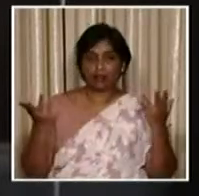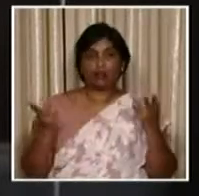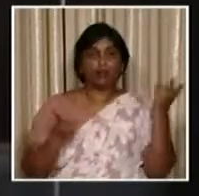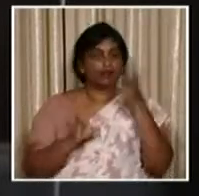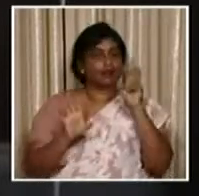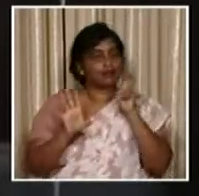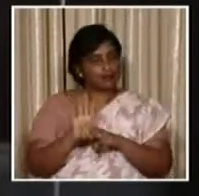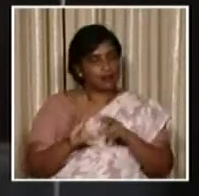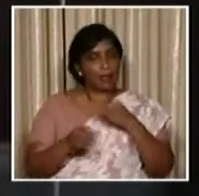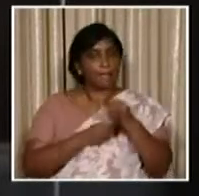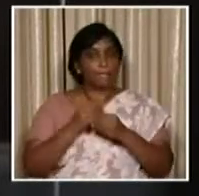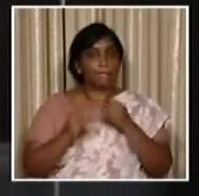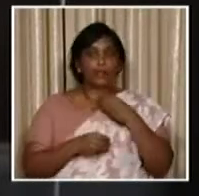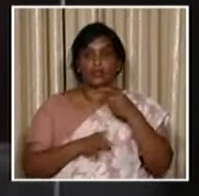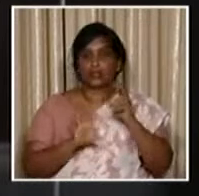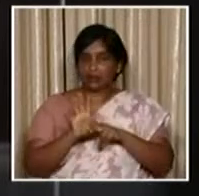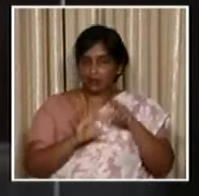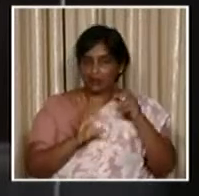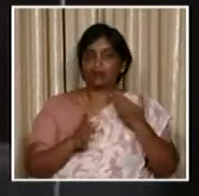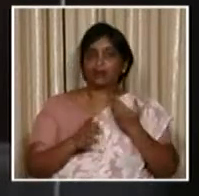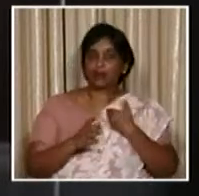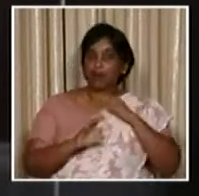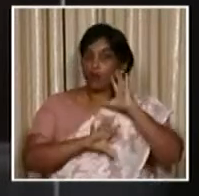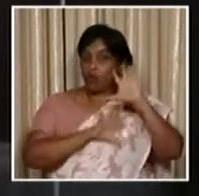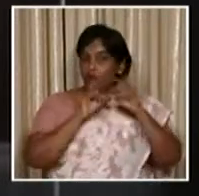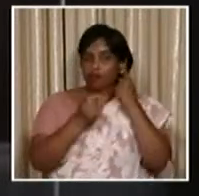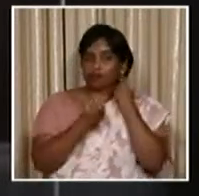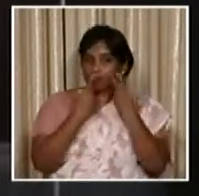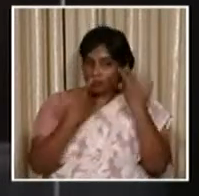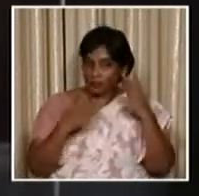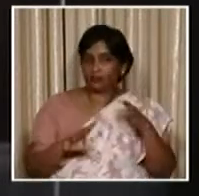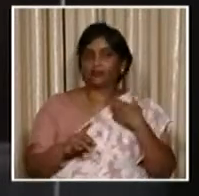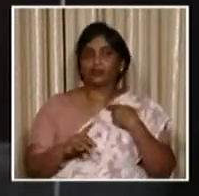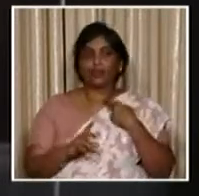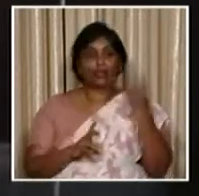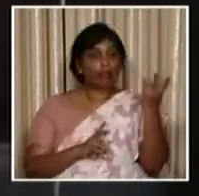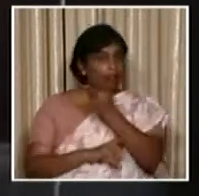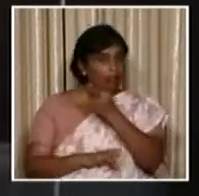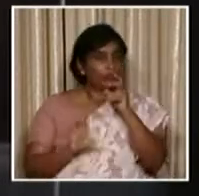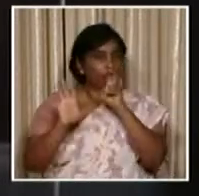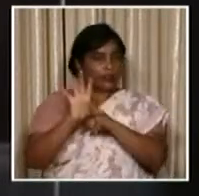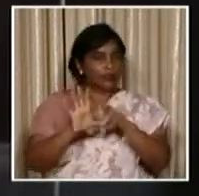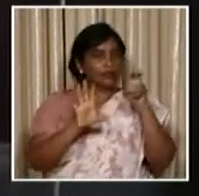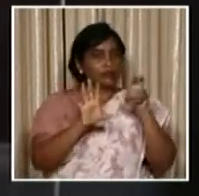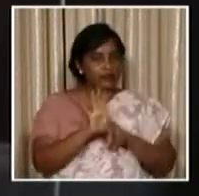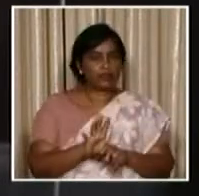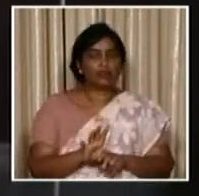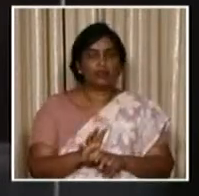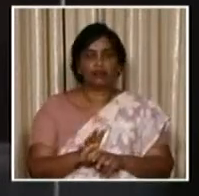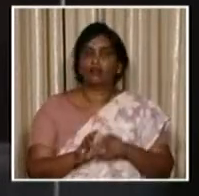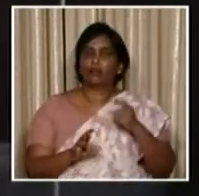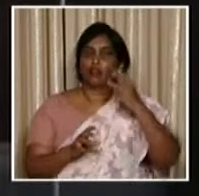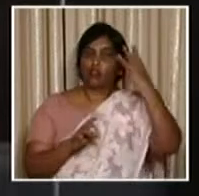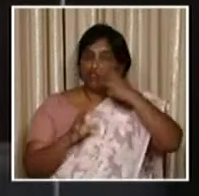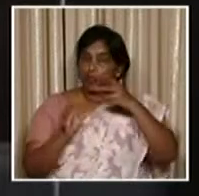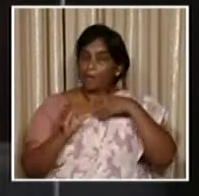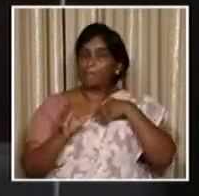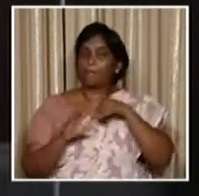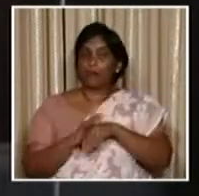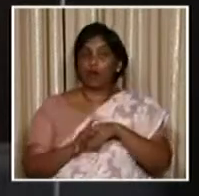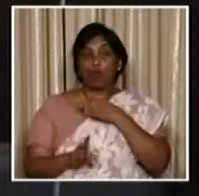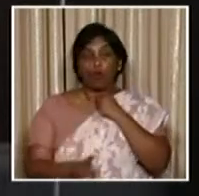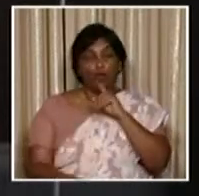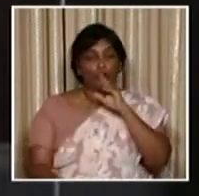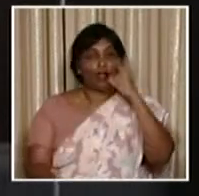දෙකේම තිබුණා. බිස්නස් ක්ලාස් එකේ තිබුණා. මම මේවා ඔක්කොම චෙක් කරලා ගියේ. දෙකේම තිබුණා. ඉකොනොමි ක්ලාස් එකේ ටිකට් තිබුණා. බොරු කියලා